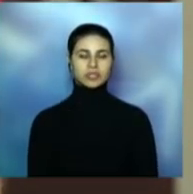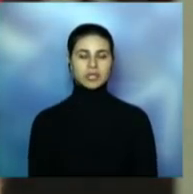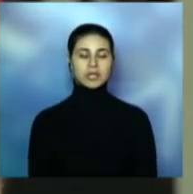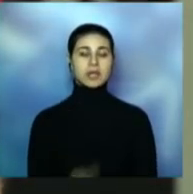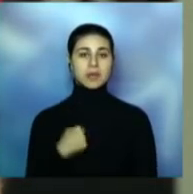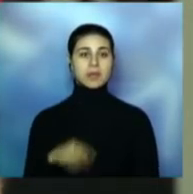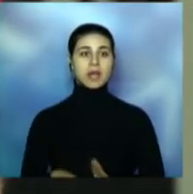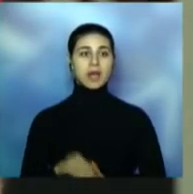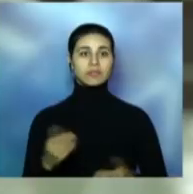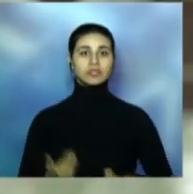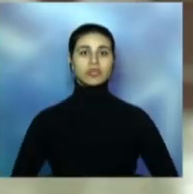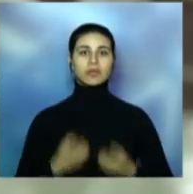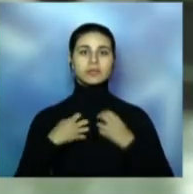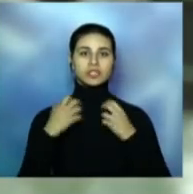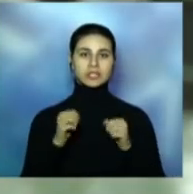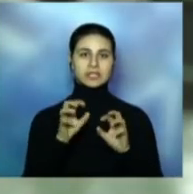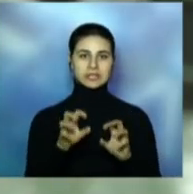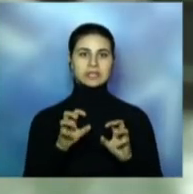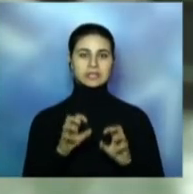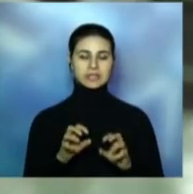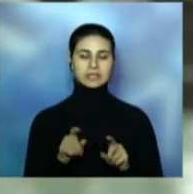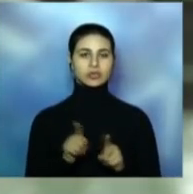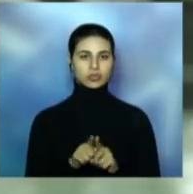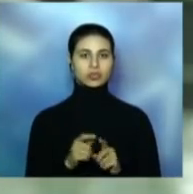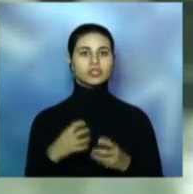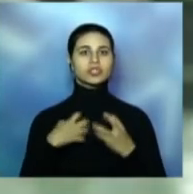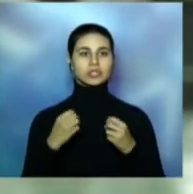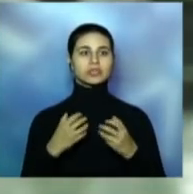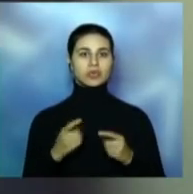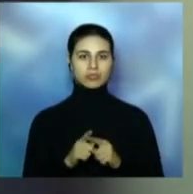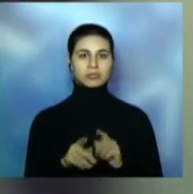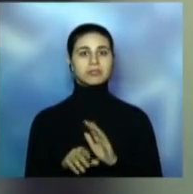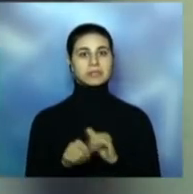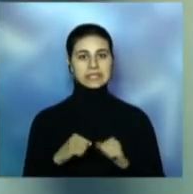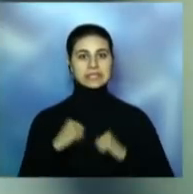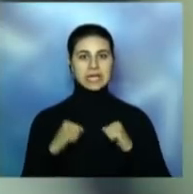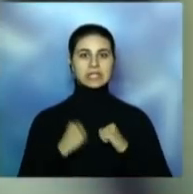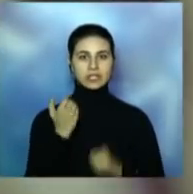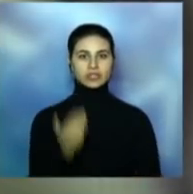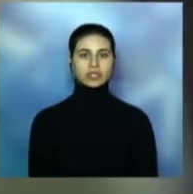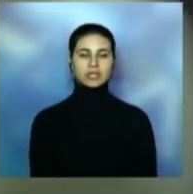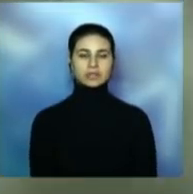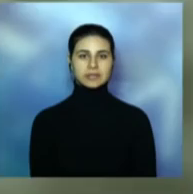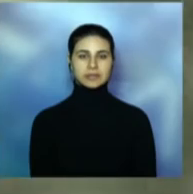ცხოვრების ჯანსაღი წესი. მე ავირჩიე ჯანსაღი ცხოვრების წესი. სადა შენც?